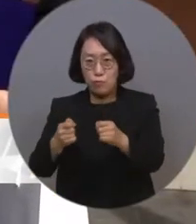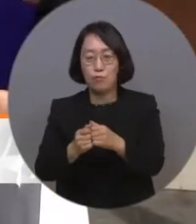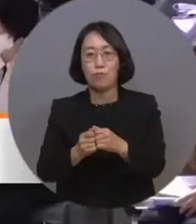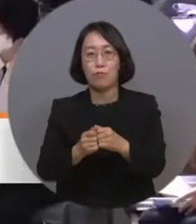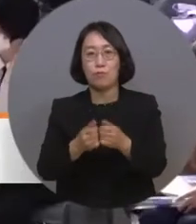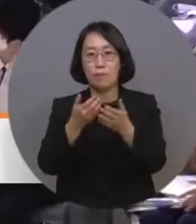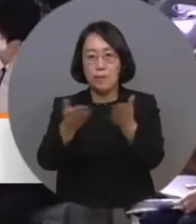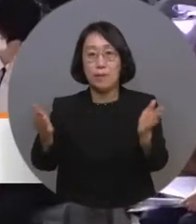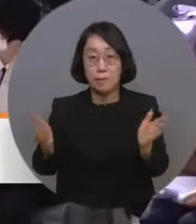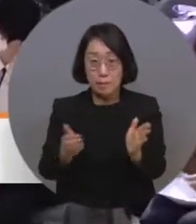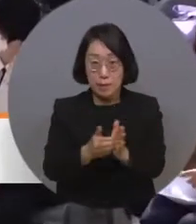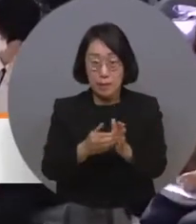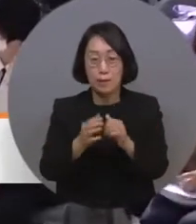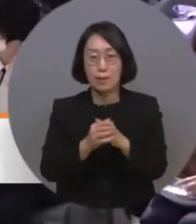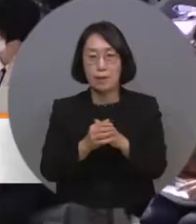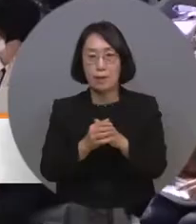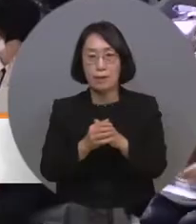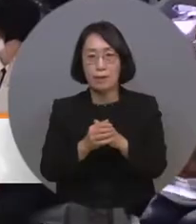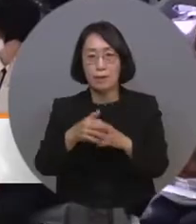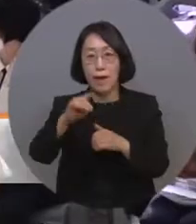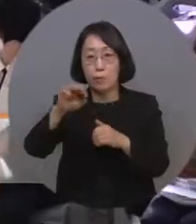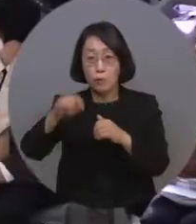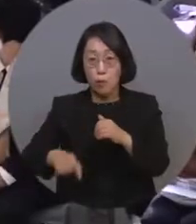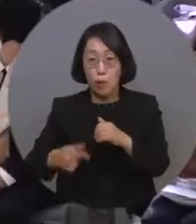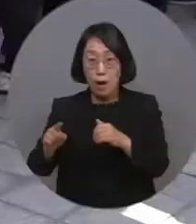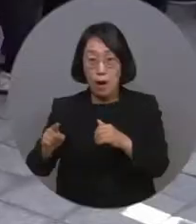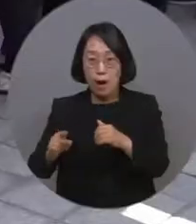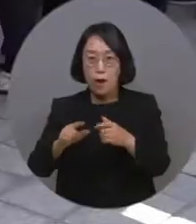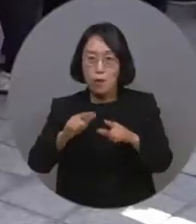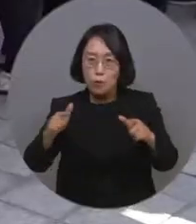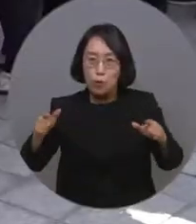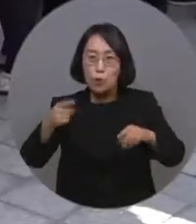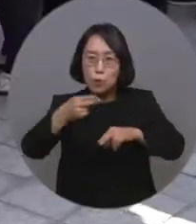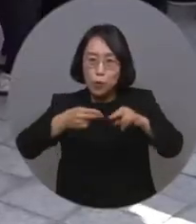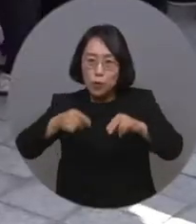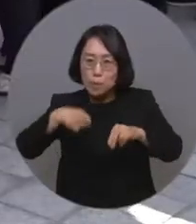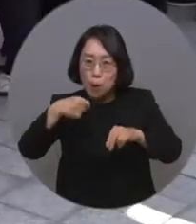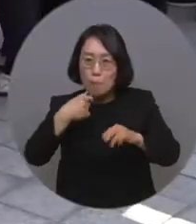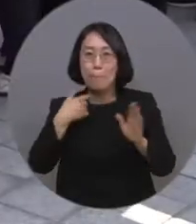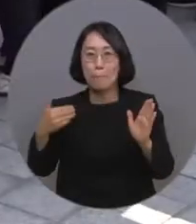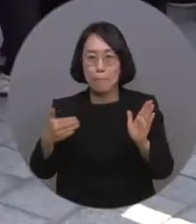의장 표창이 수여됐으며 다문화 국가의 음식을 만들어 나누는 행사도 열렸습니다.